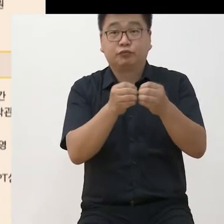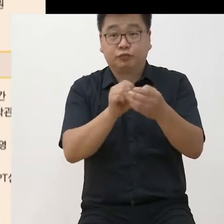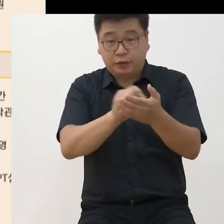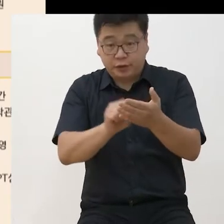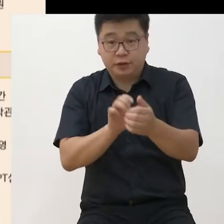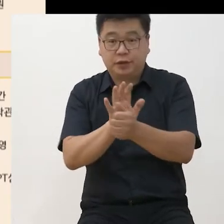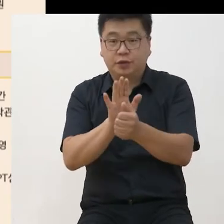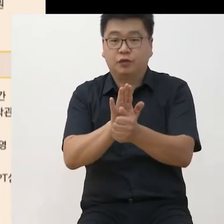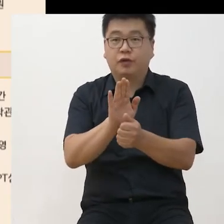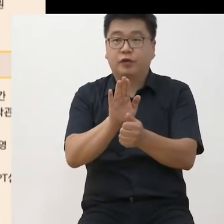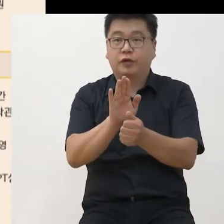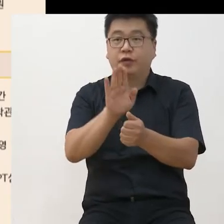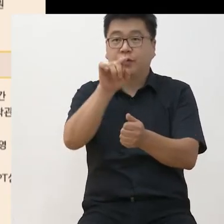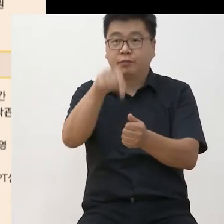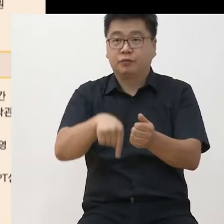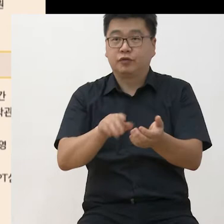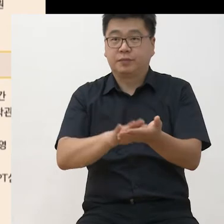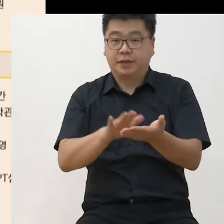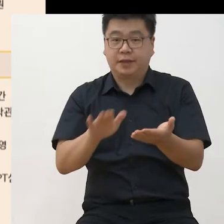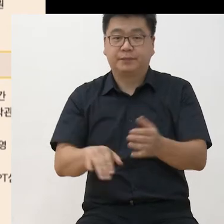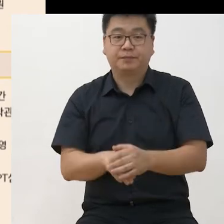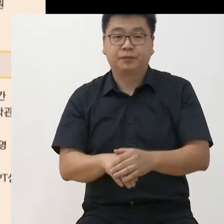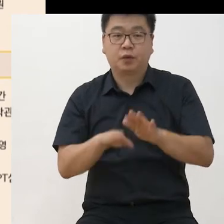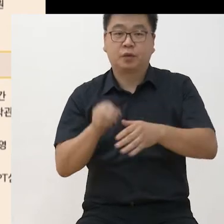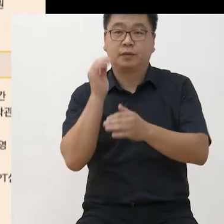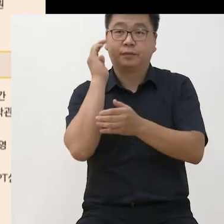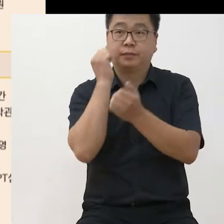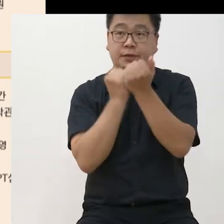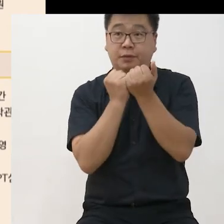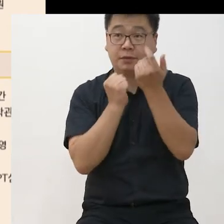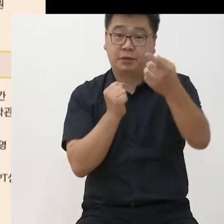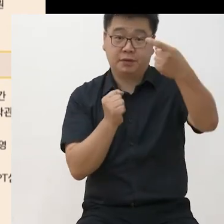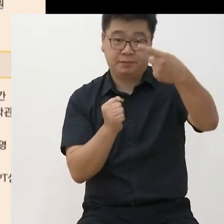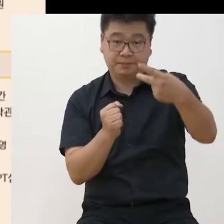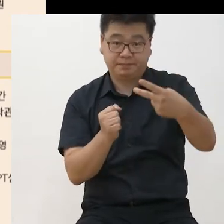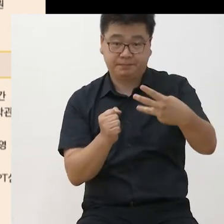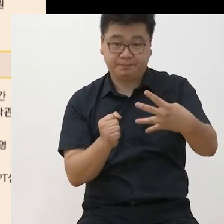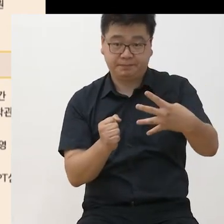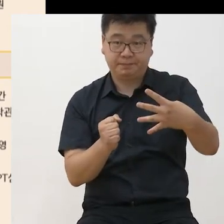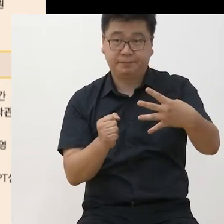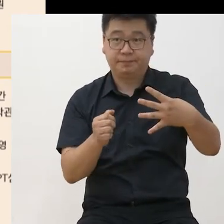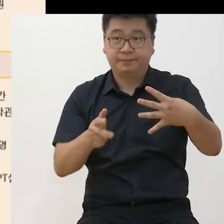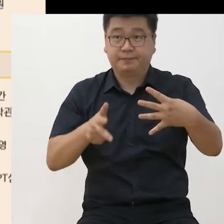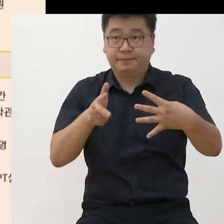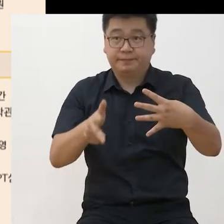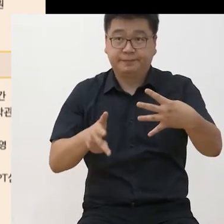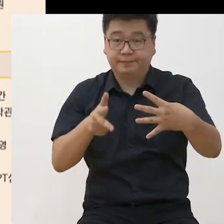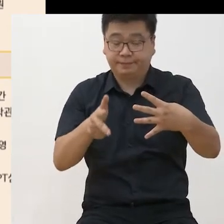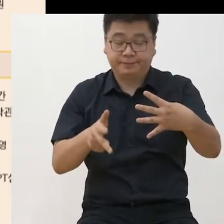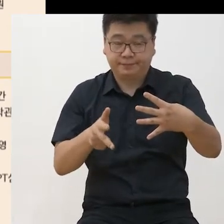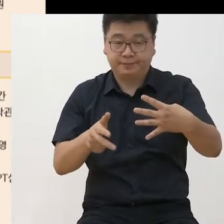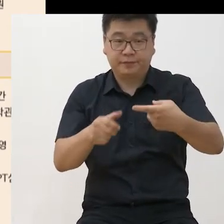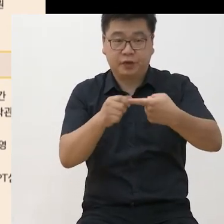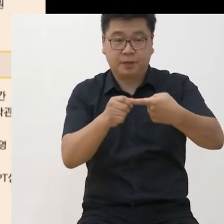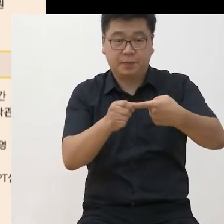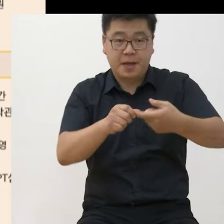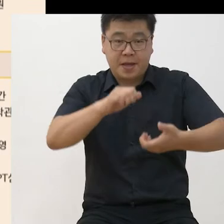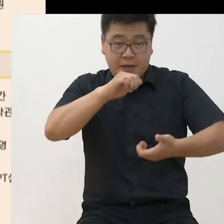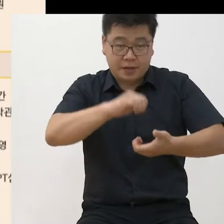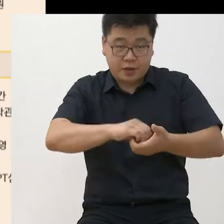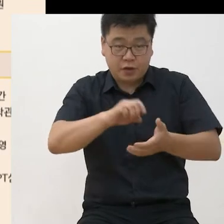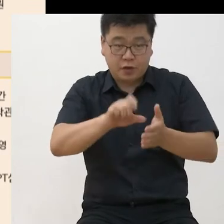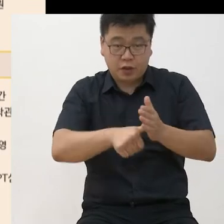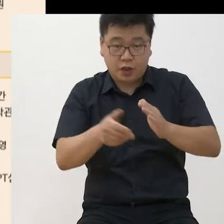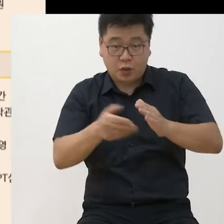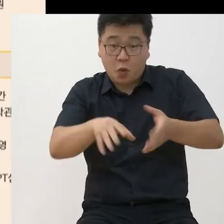설명을 드리고자 하는 사업은 4개 사업이 일단 기본적으로 있는데요. 먼저 정시 공모에는 문예지